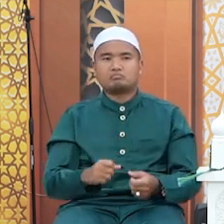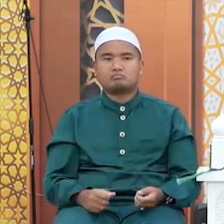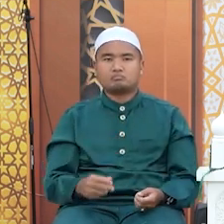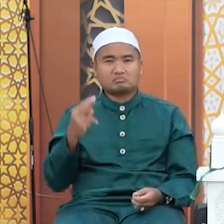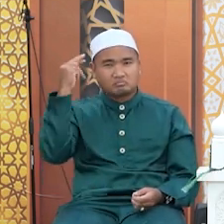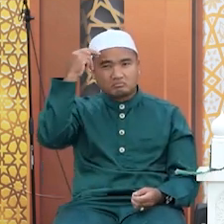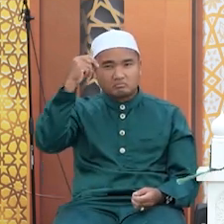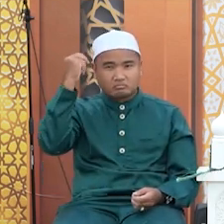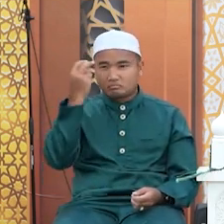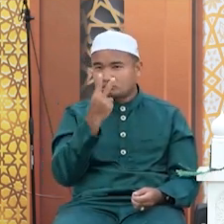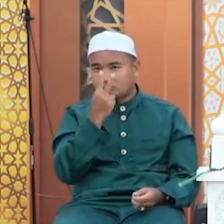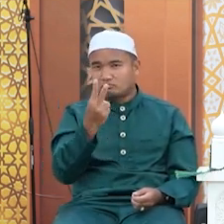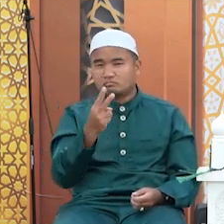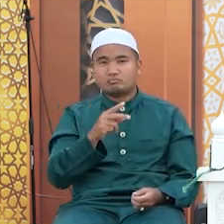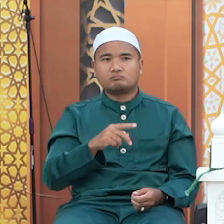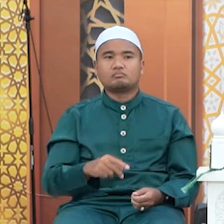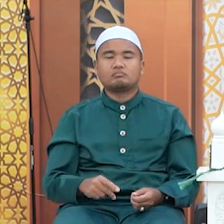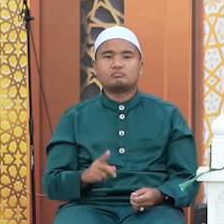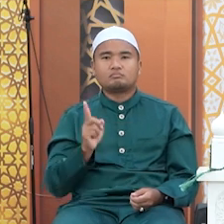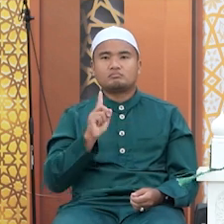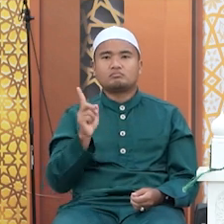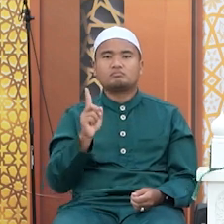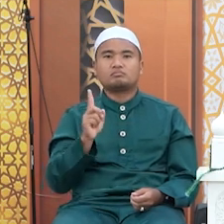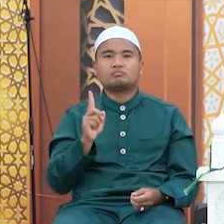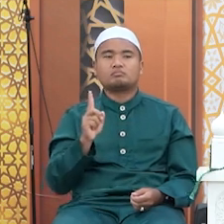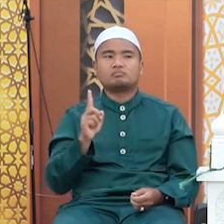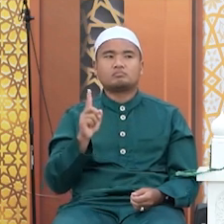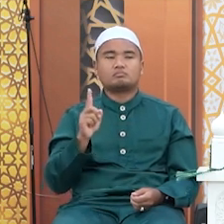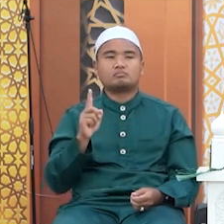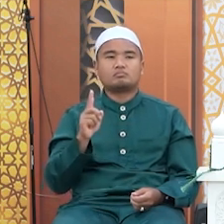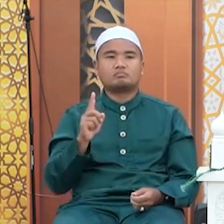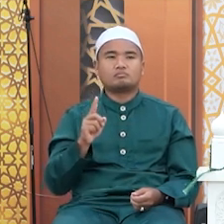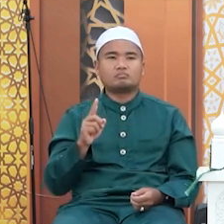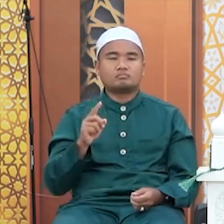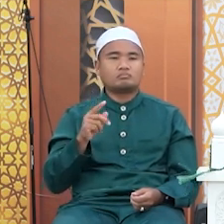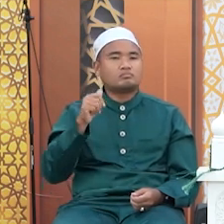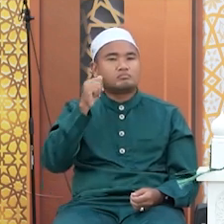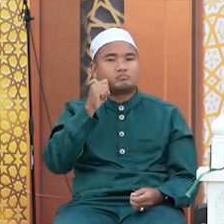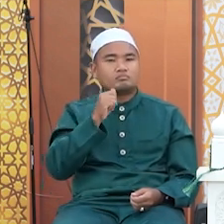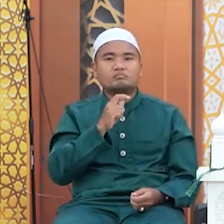tuan-tuan. Dia tak kenal. Dia kata, mana makcik tu? Makcik.